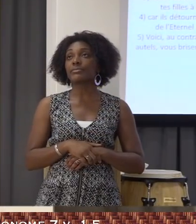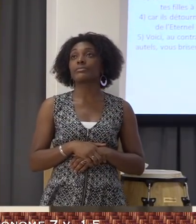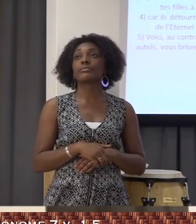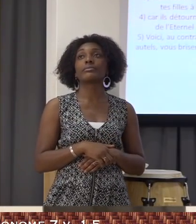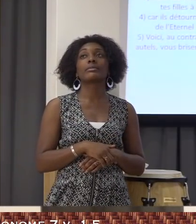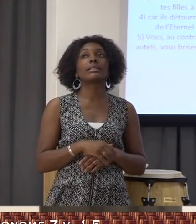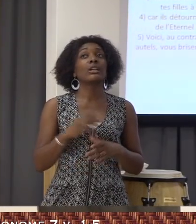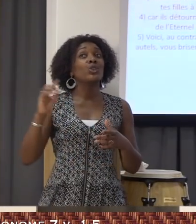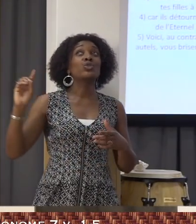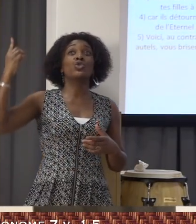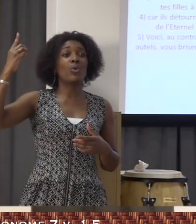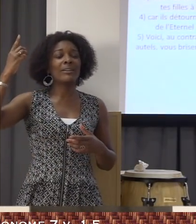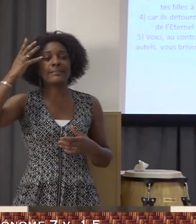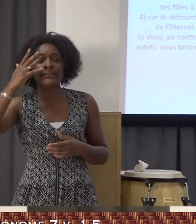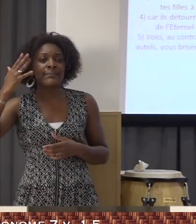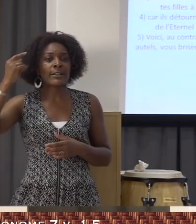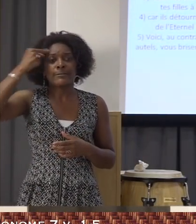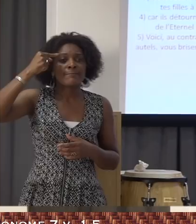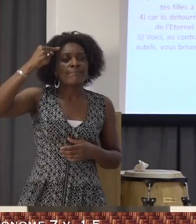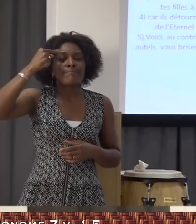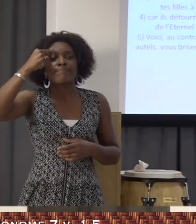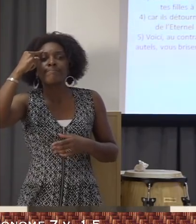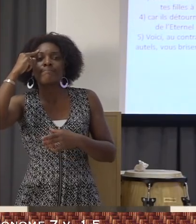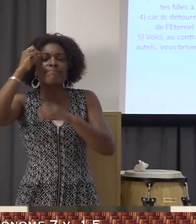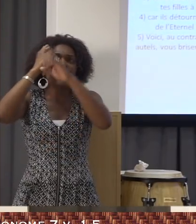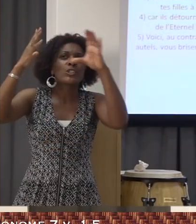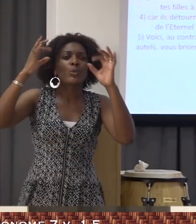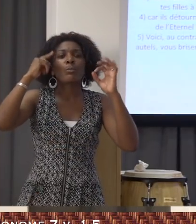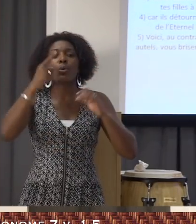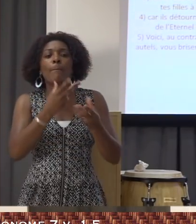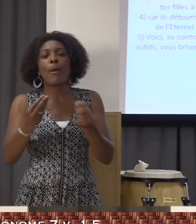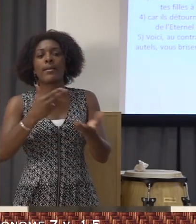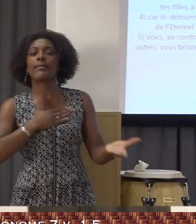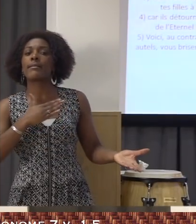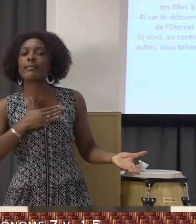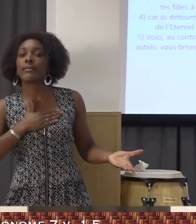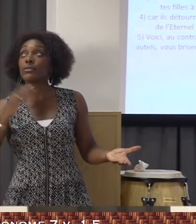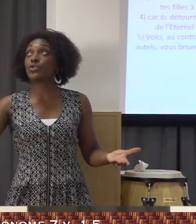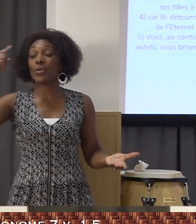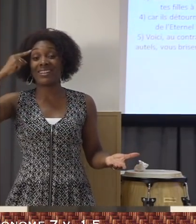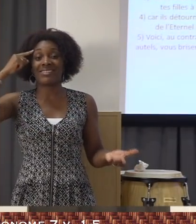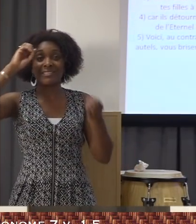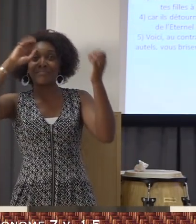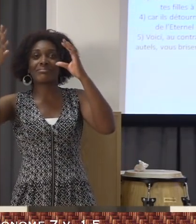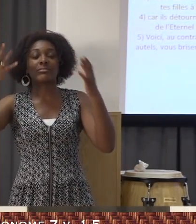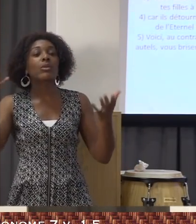la préoccupation de Dieu, la vision de Dieu pour son peuple ne